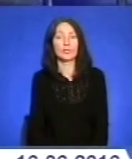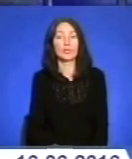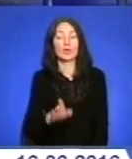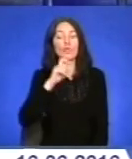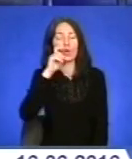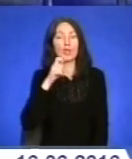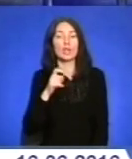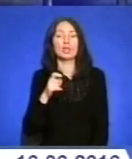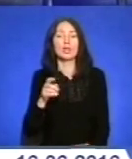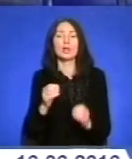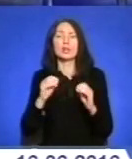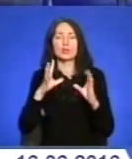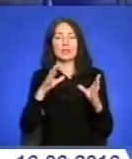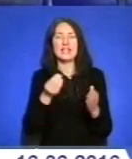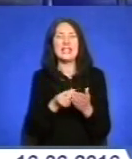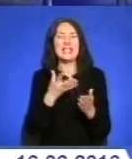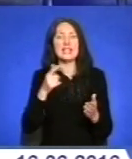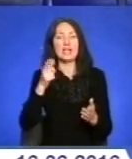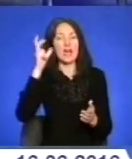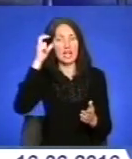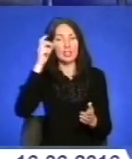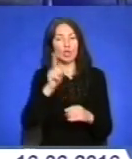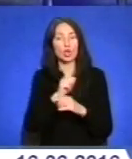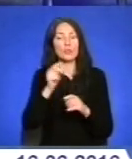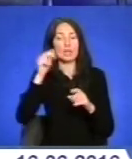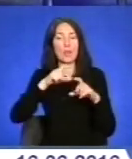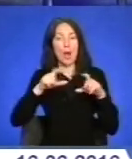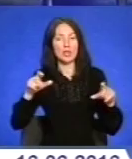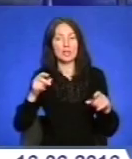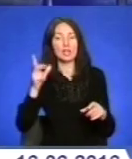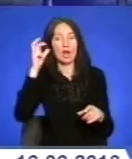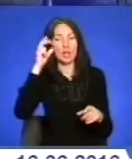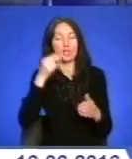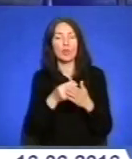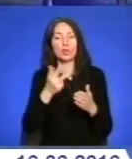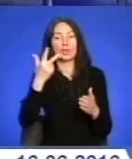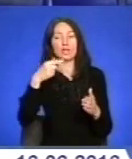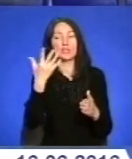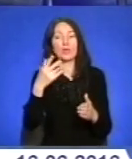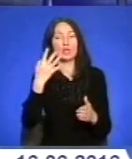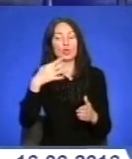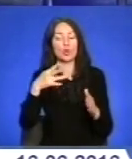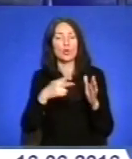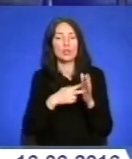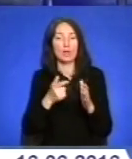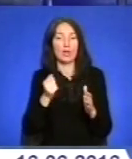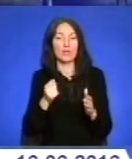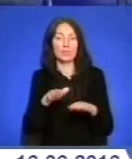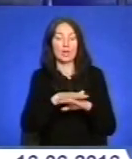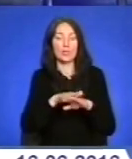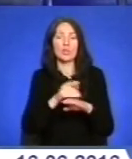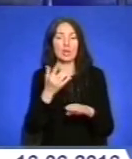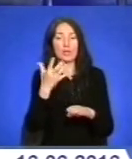В Україні помітно зросли ціни на гречку. У тернопільських магазинах крупа вартує 35-47 гривень. Ринкові ціни на 5-6